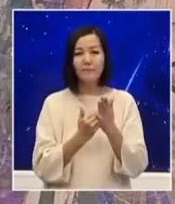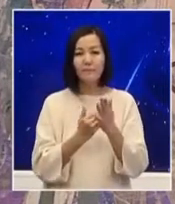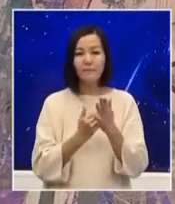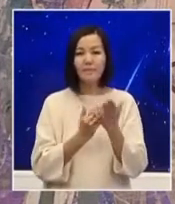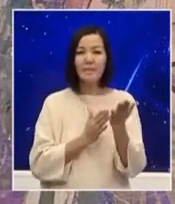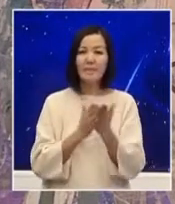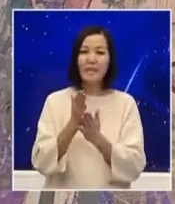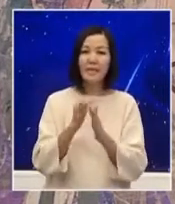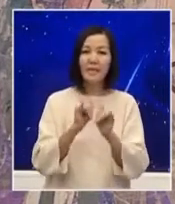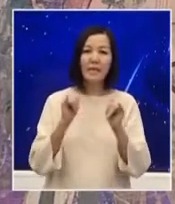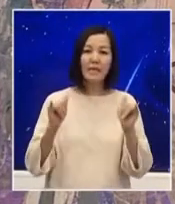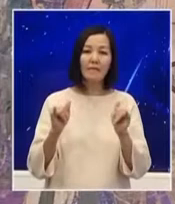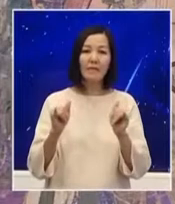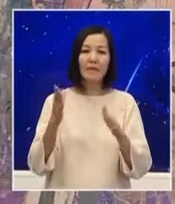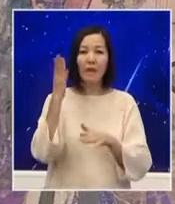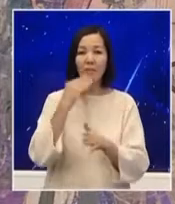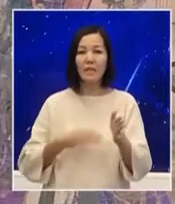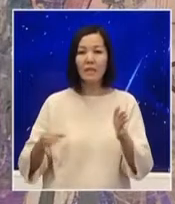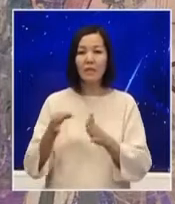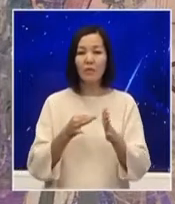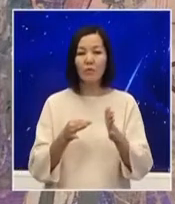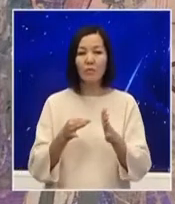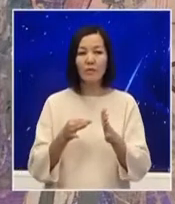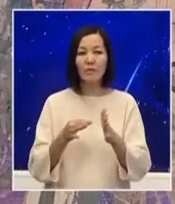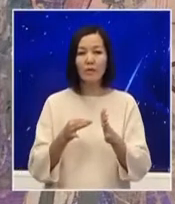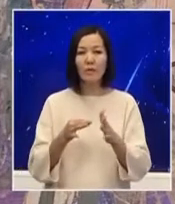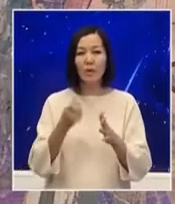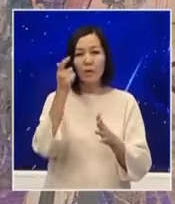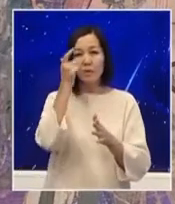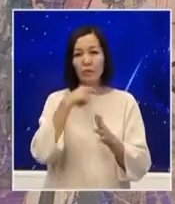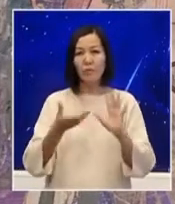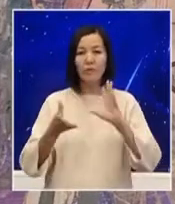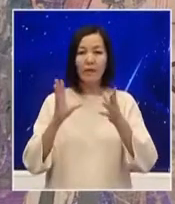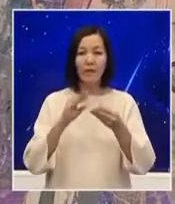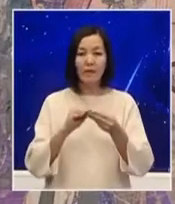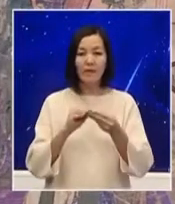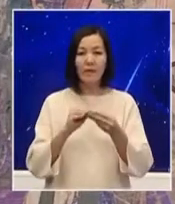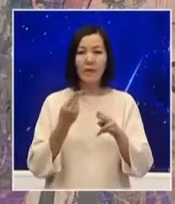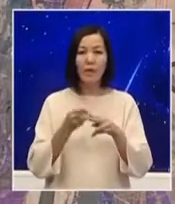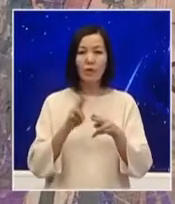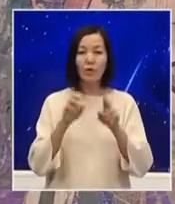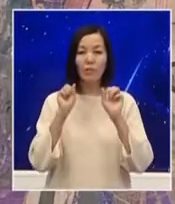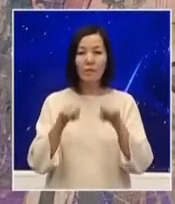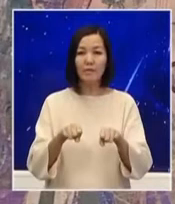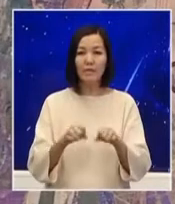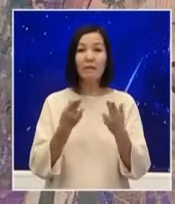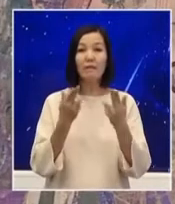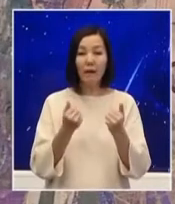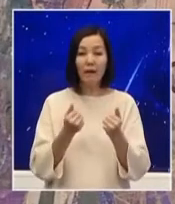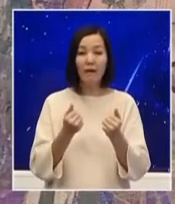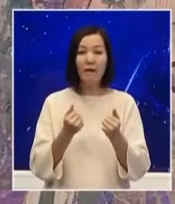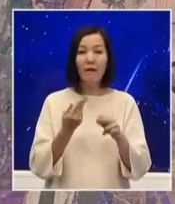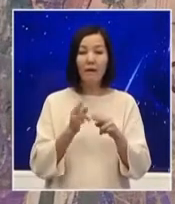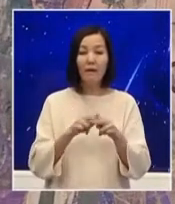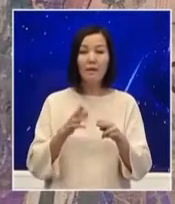стратегия развития этой области рассмотрена на базе очень серьезного анализа, вот, который позволяет говорить, да, это для области.